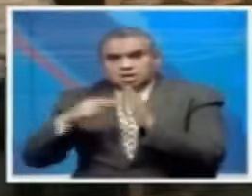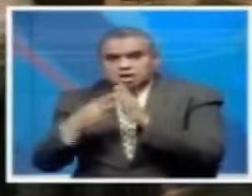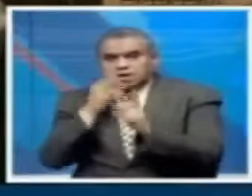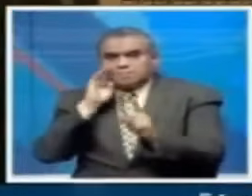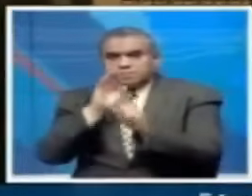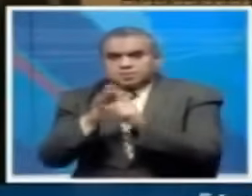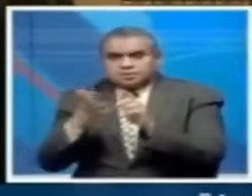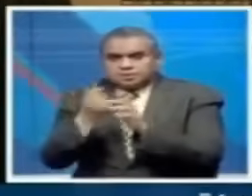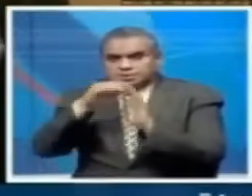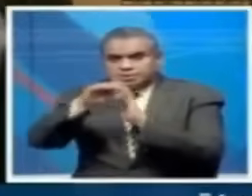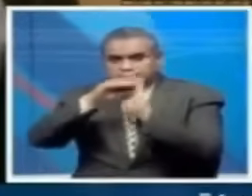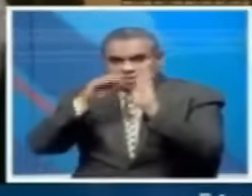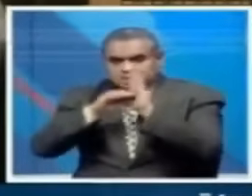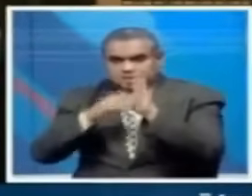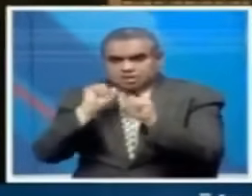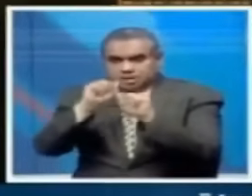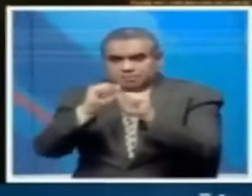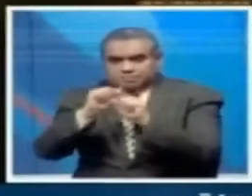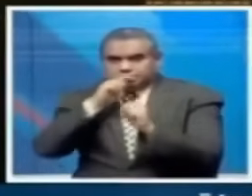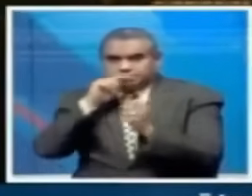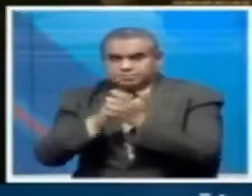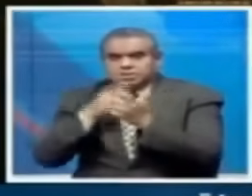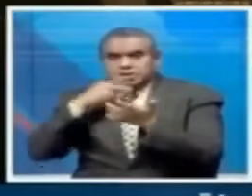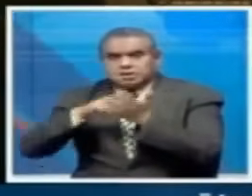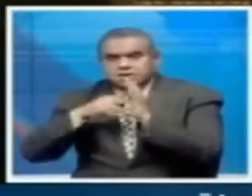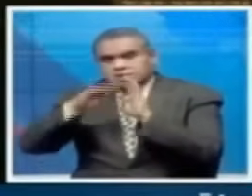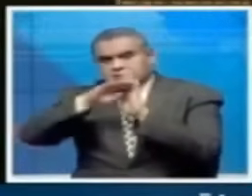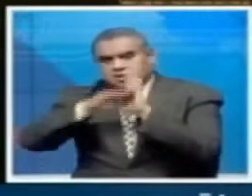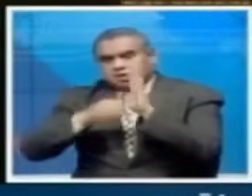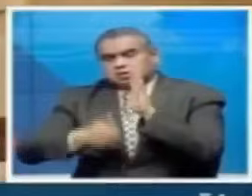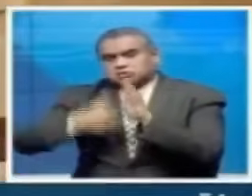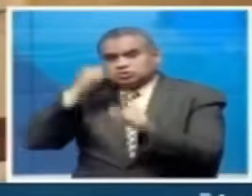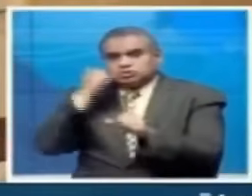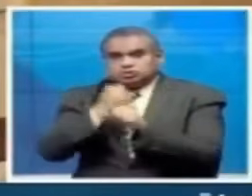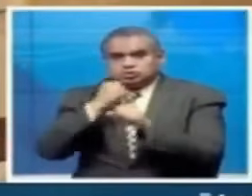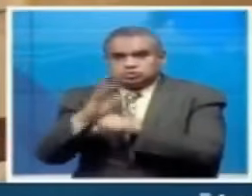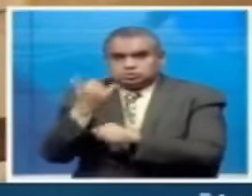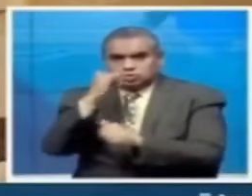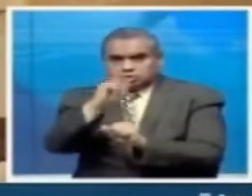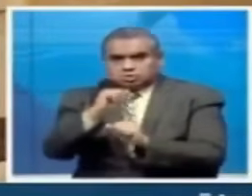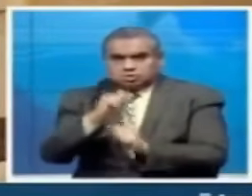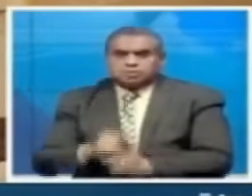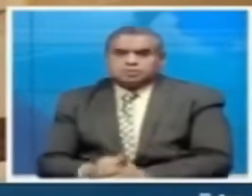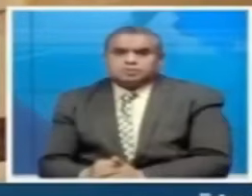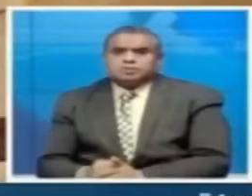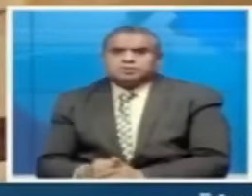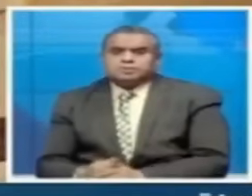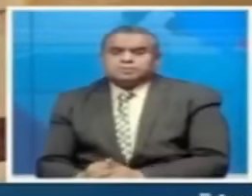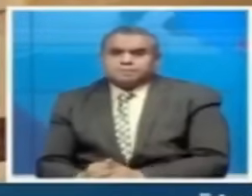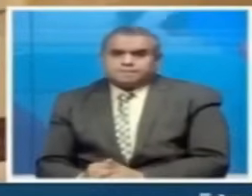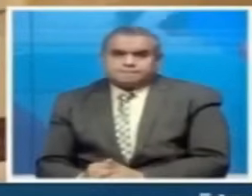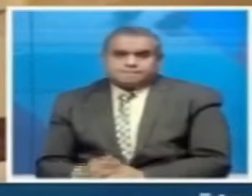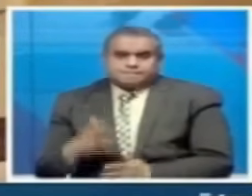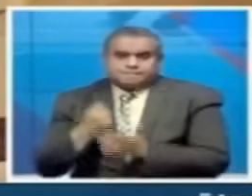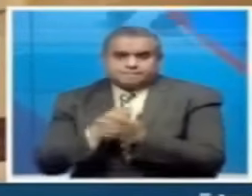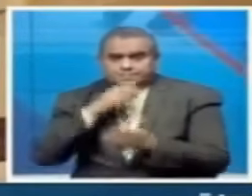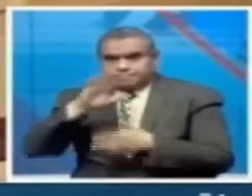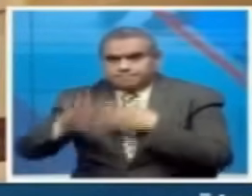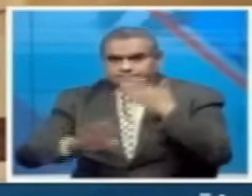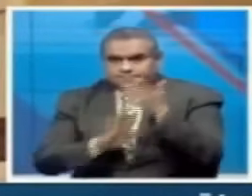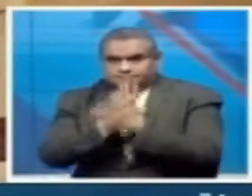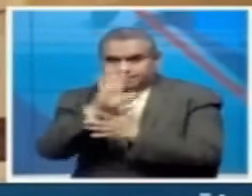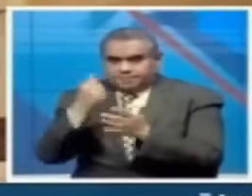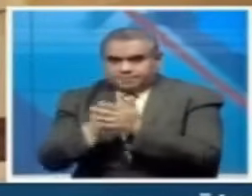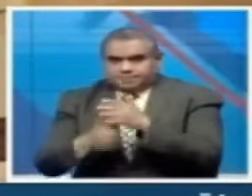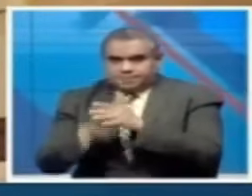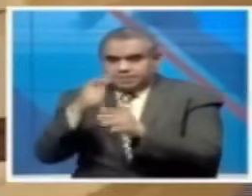في البرنامج بتاعنا. بنقول إن إحنا لازم نعيد ترتيب الأولويات بتاعتنا. بنهتم دايما قضايا المواطنة